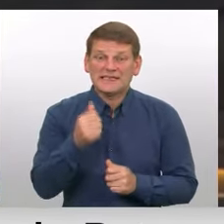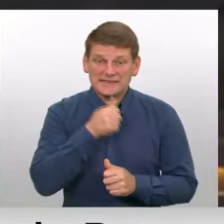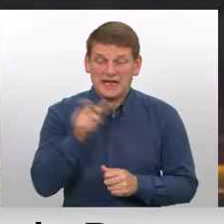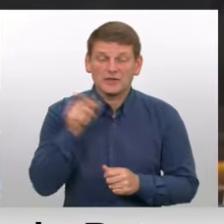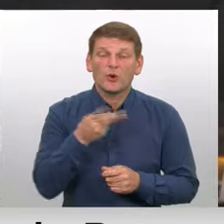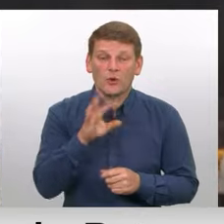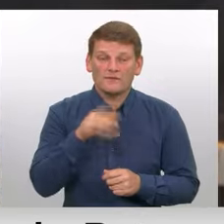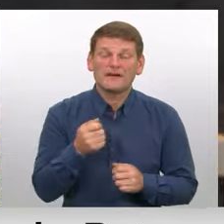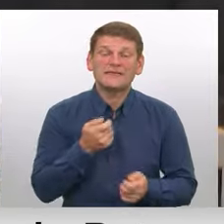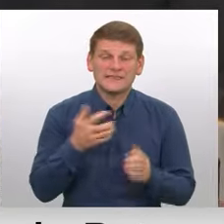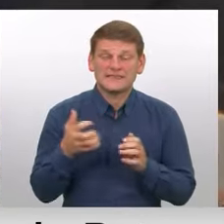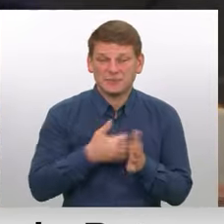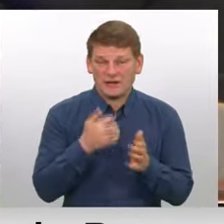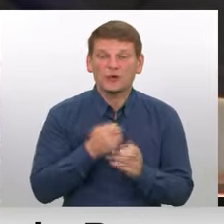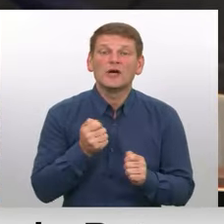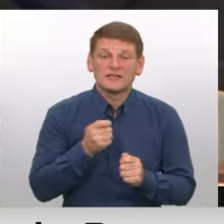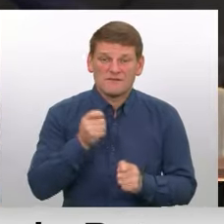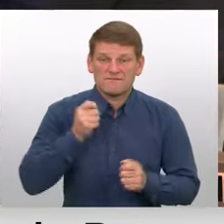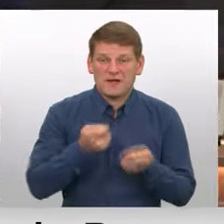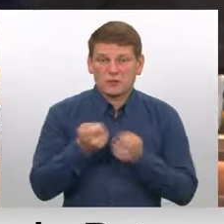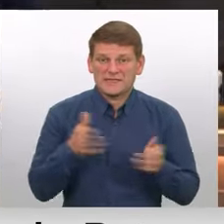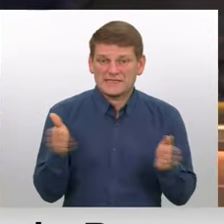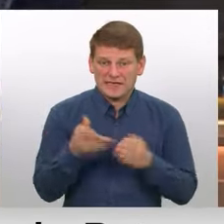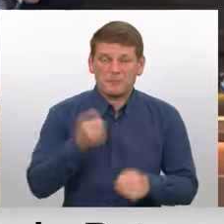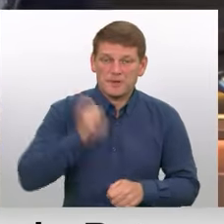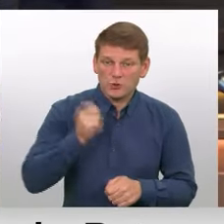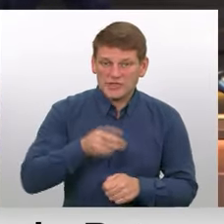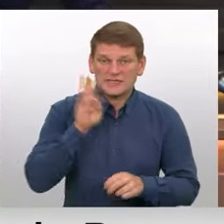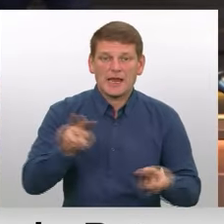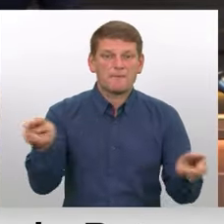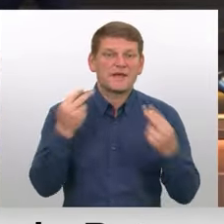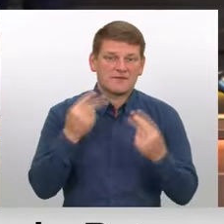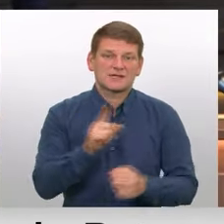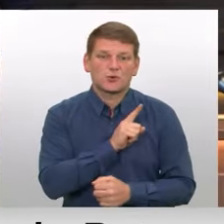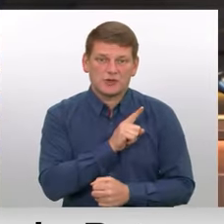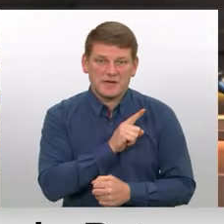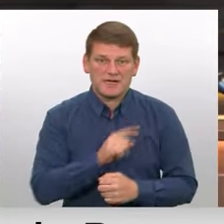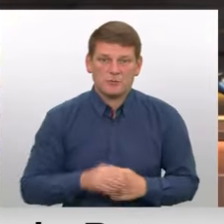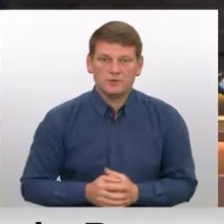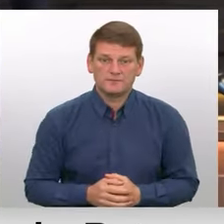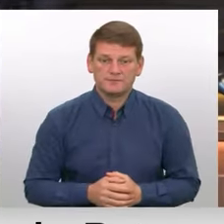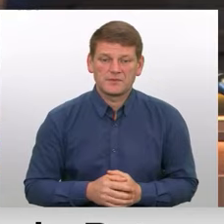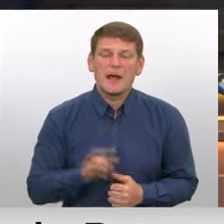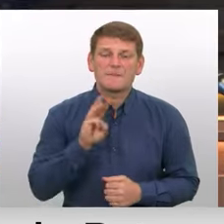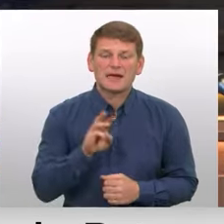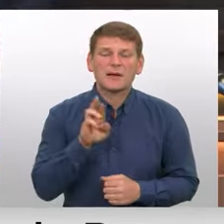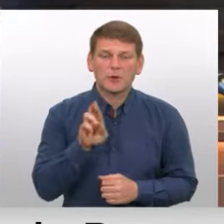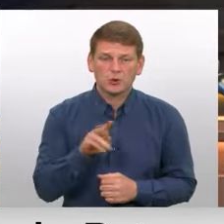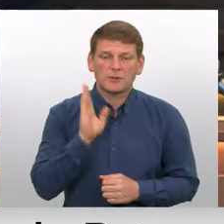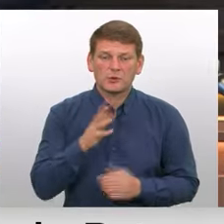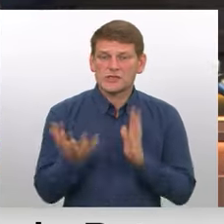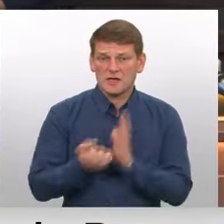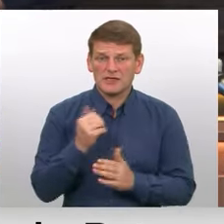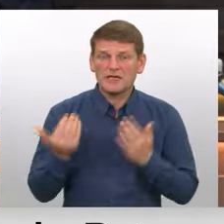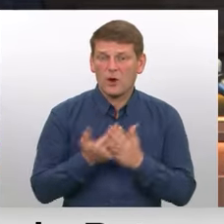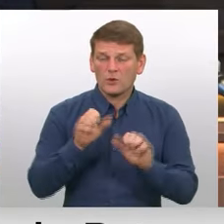var izmantot vadot sēdes, pieklauvēt, uzsist, lai pievērstu sev uzmanību. Markam Rutem tagad būs jāatrod